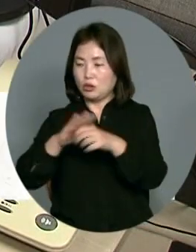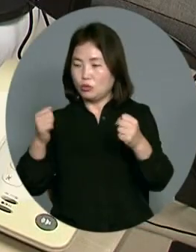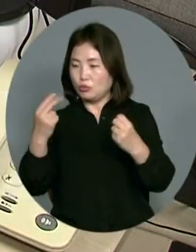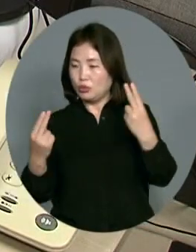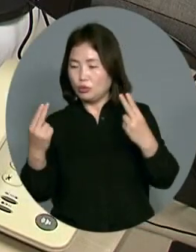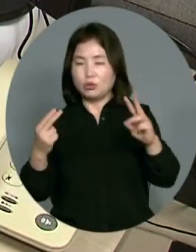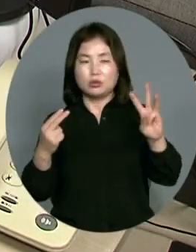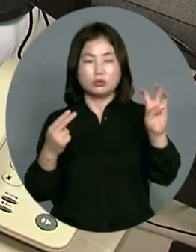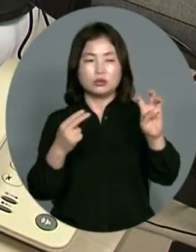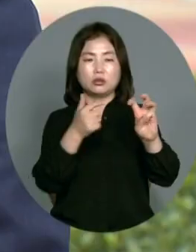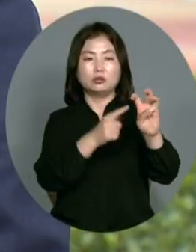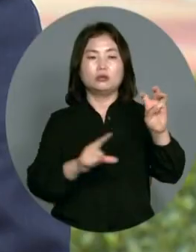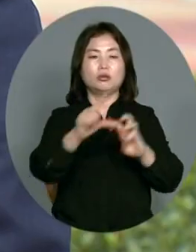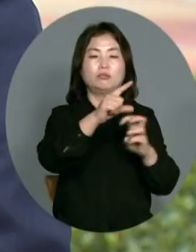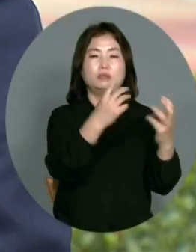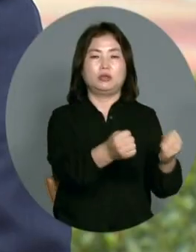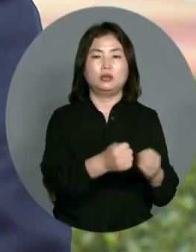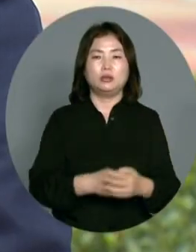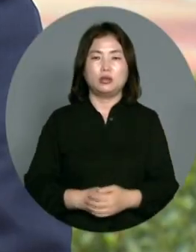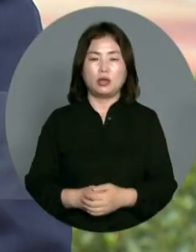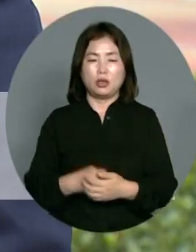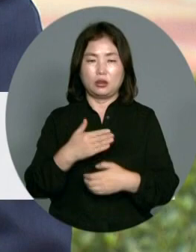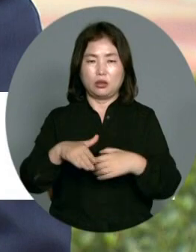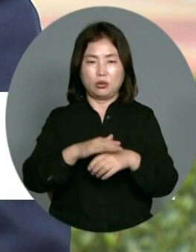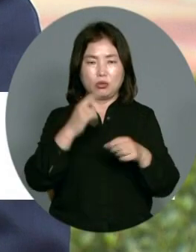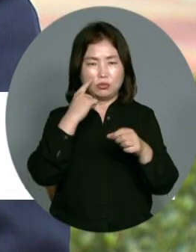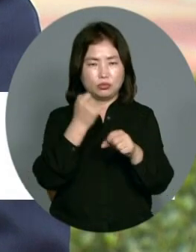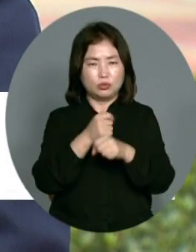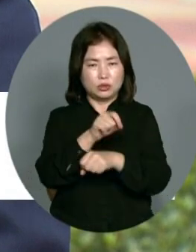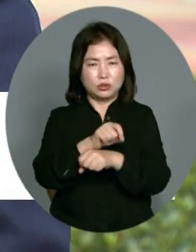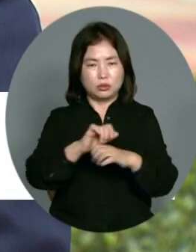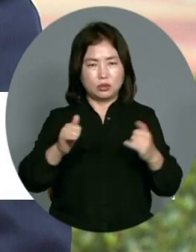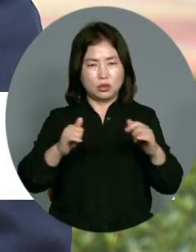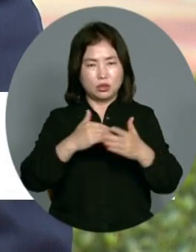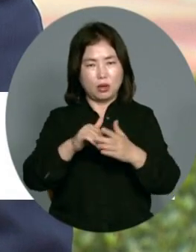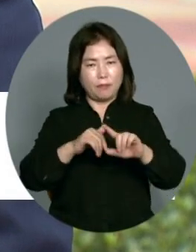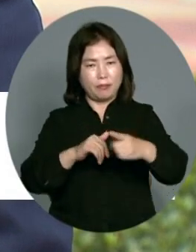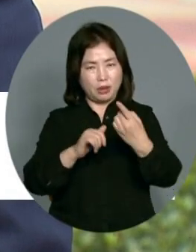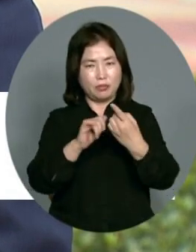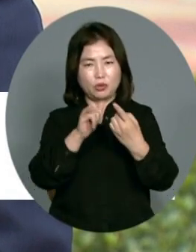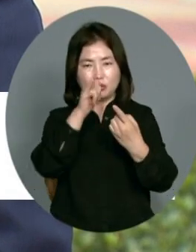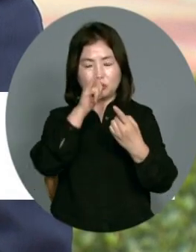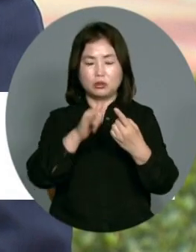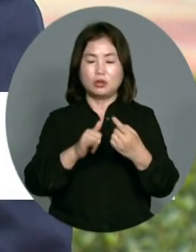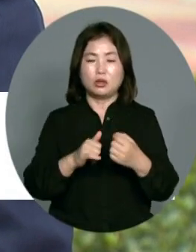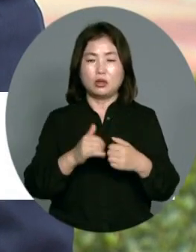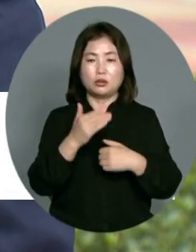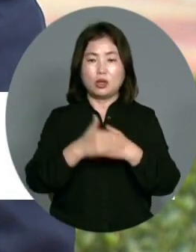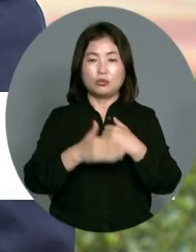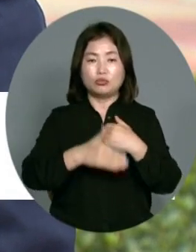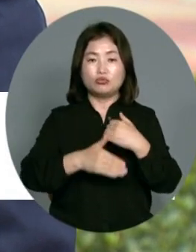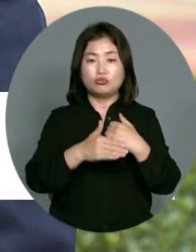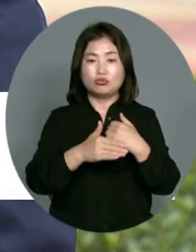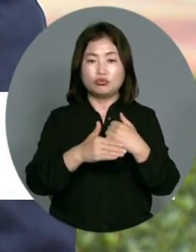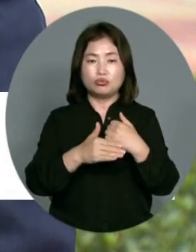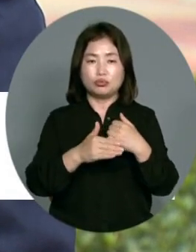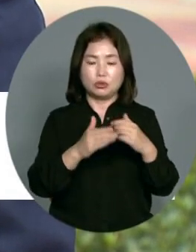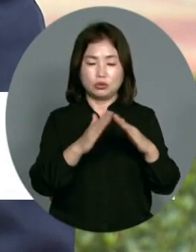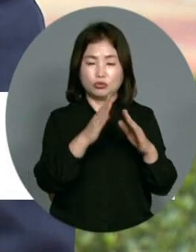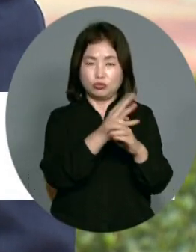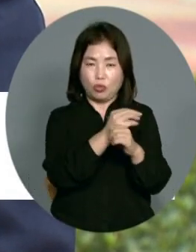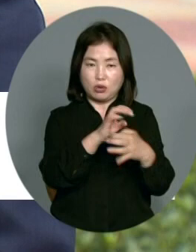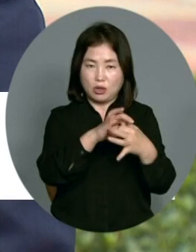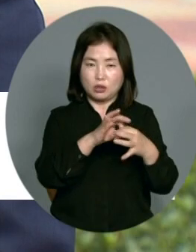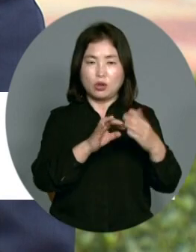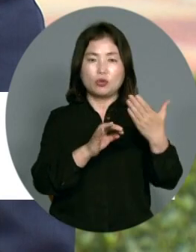많습니다 배경 영국은 지금 직원분들도 약 300명 가까이 있는데 거의 99% 내부의